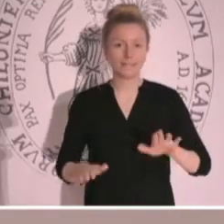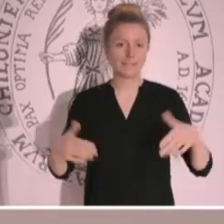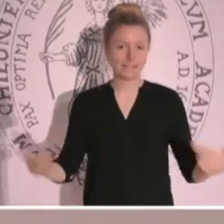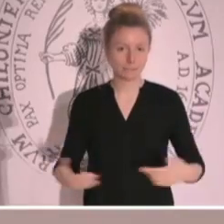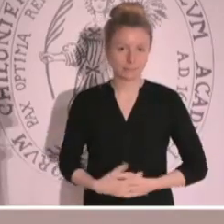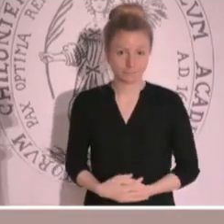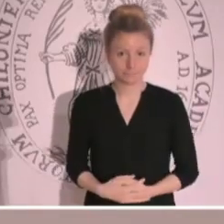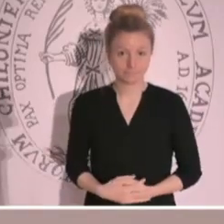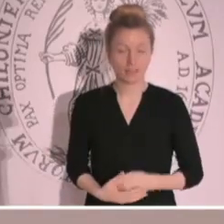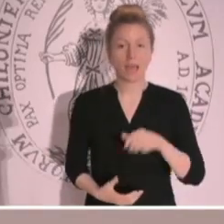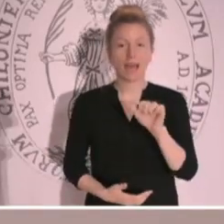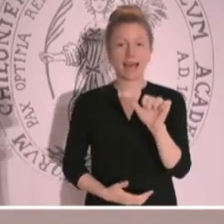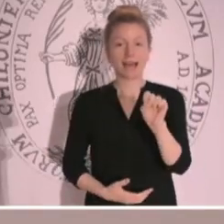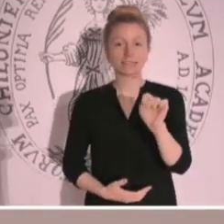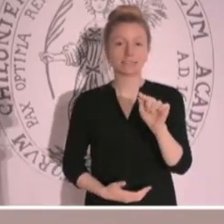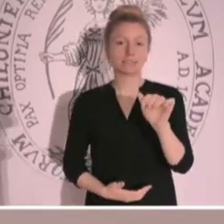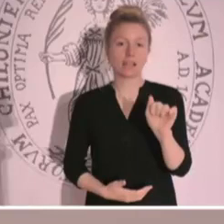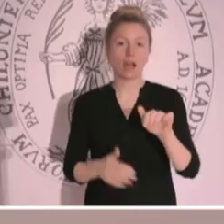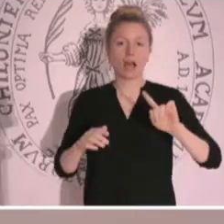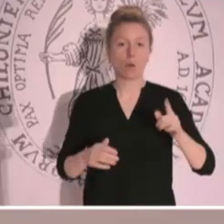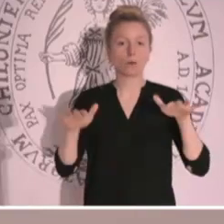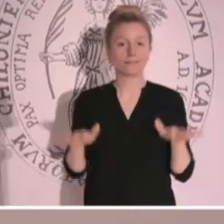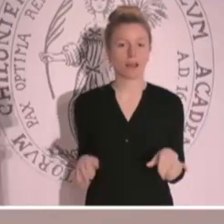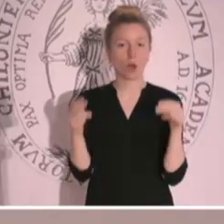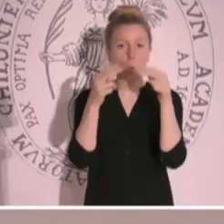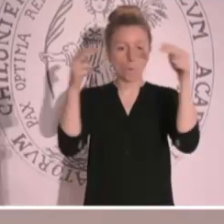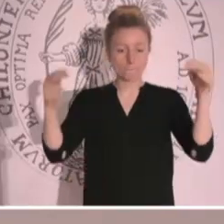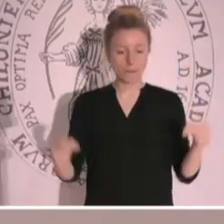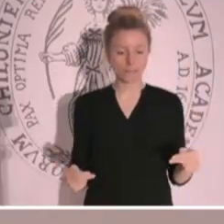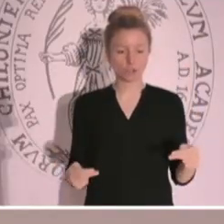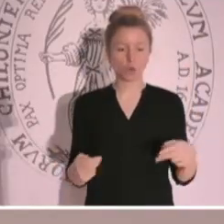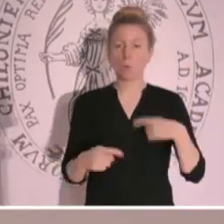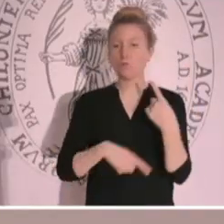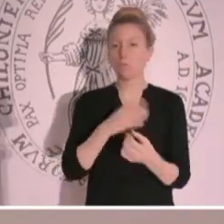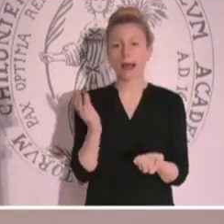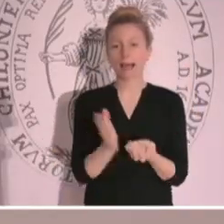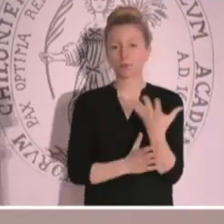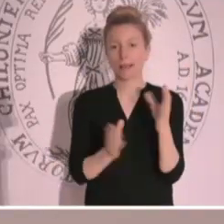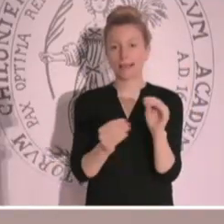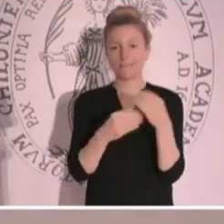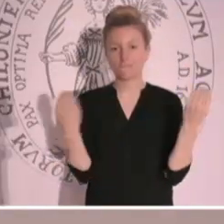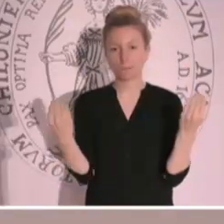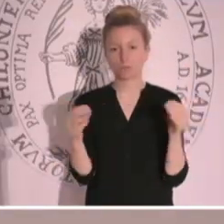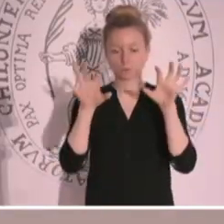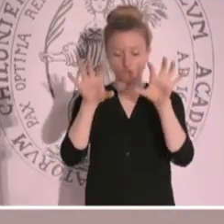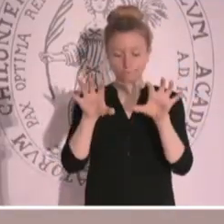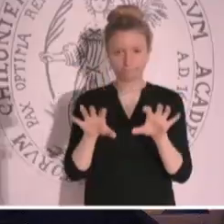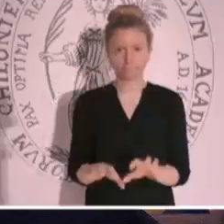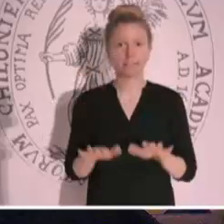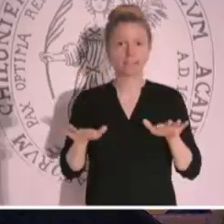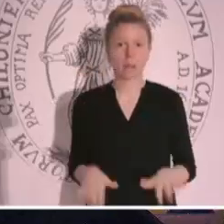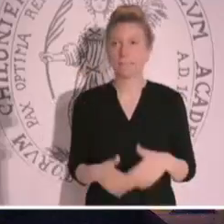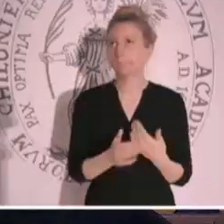anderen Social-Media-Kanäle werden regelmäßig von uns upgedatet. Da findet ihr alle möglichen Informationen, die ihr vielleicht braucht zum Erstellen